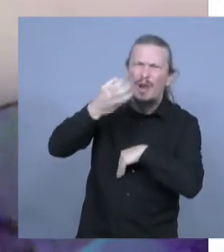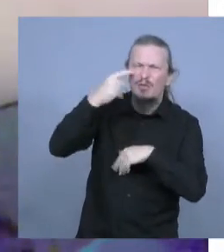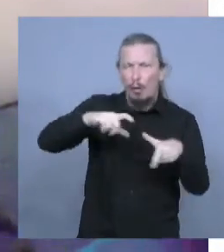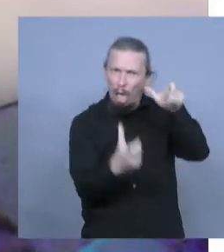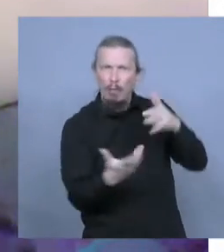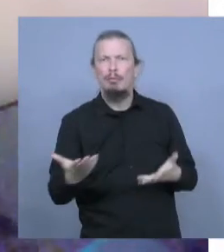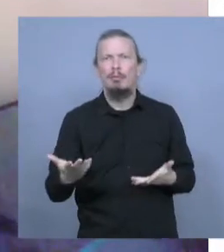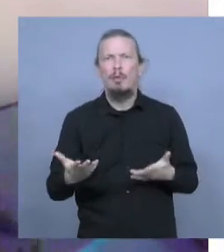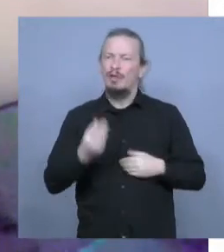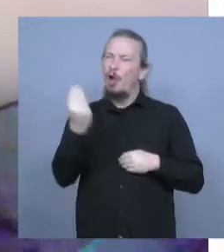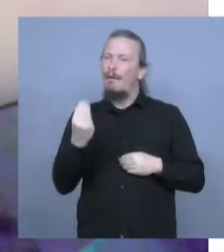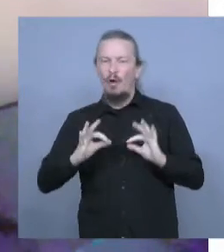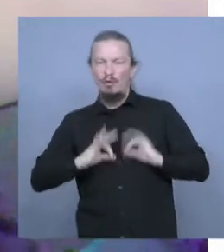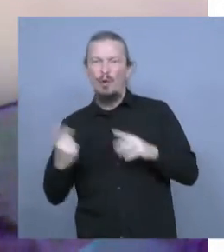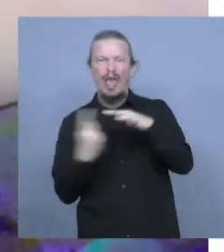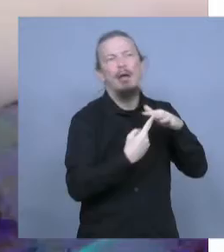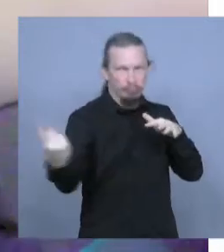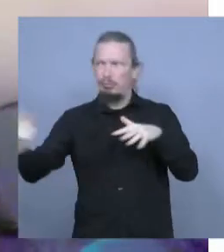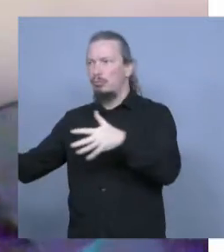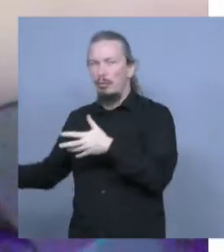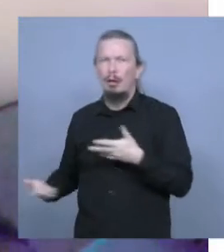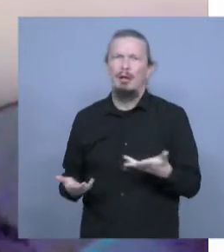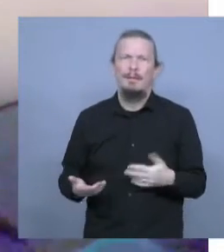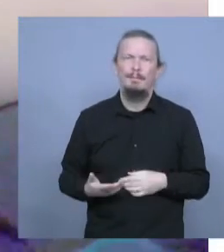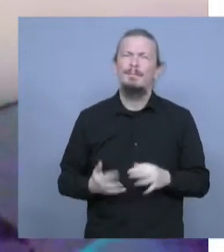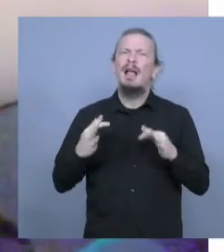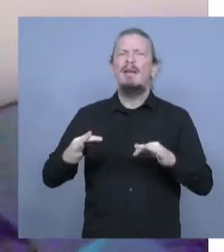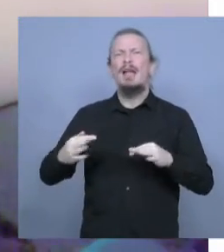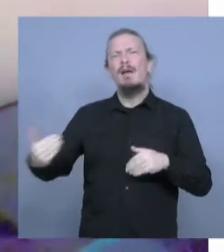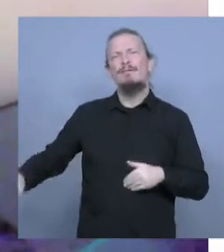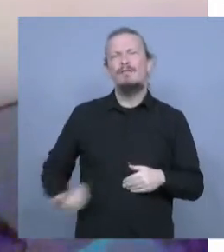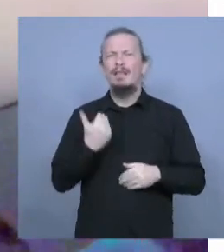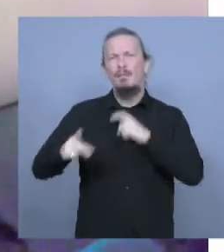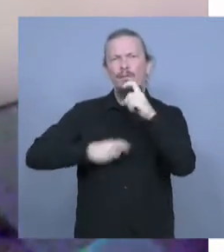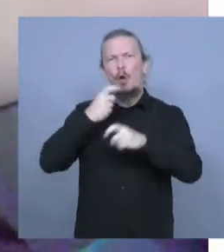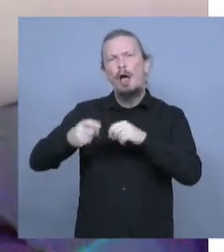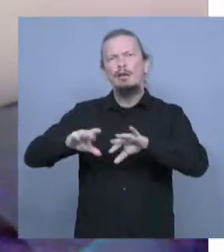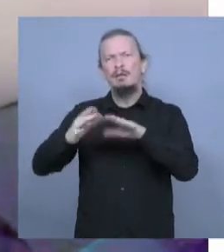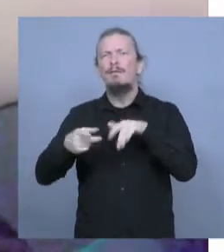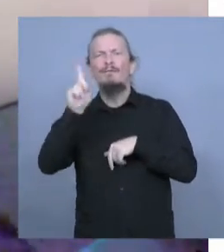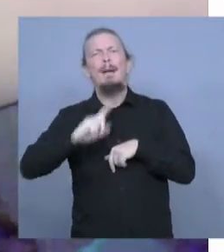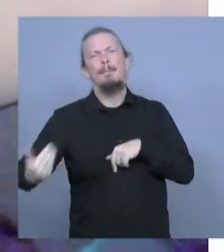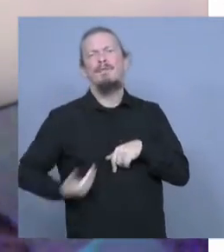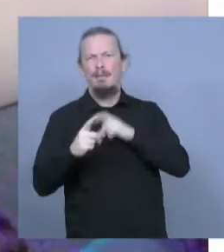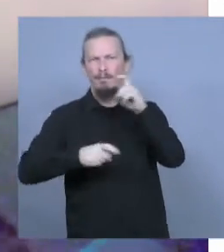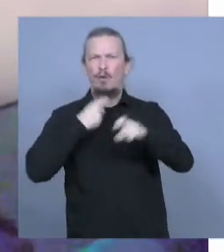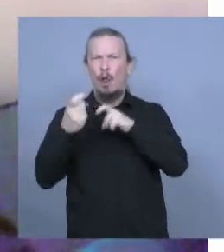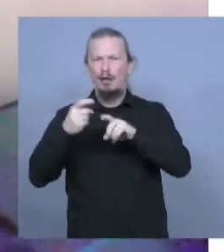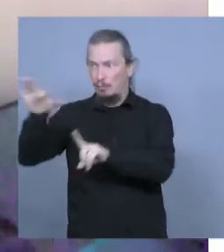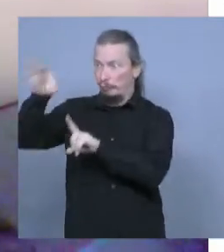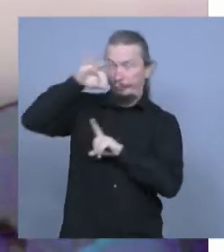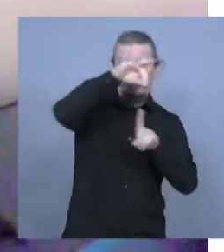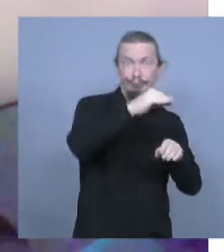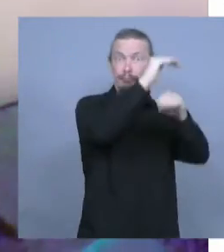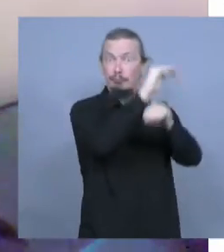et la scolarisation des enfants. Sur la question de l'hébergement des familles victimes de violences que vous évoquez, des femmes victimes de violences,